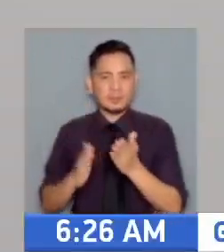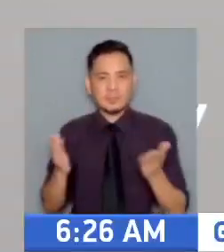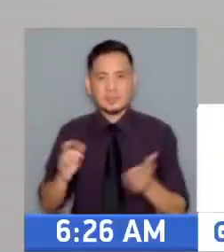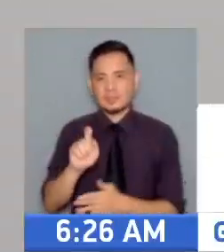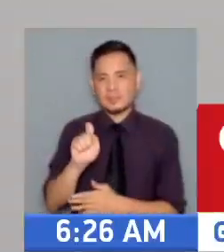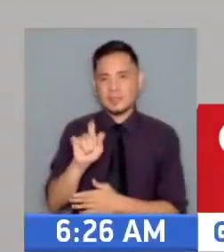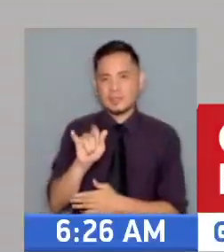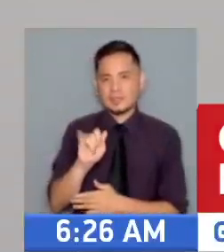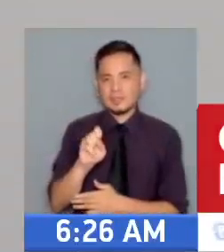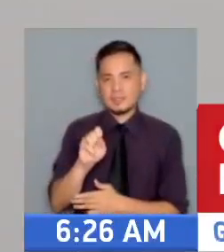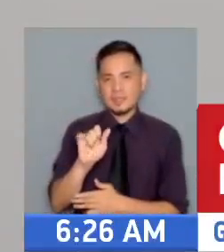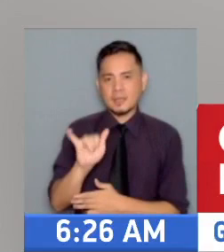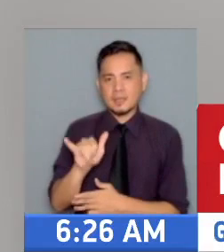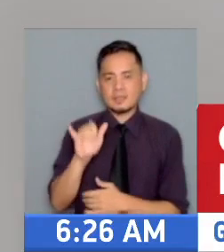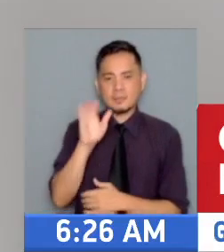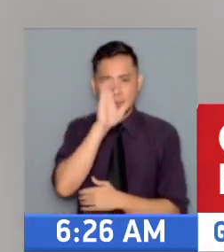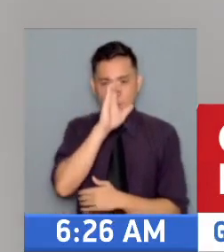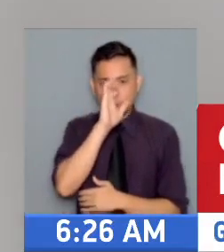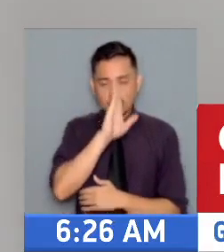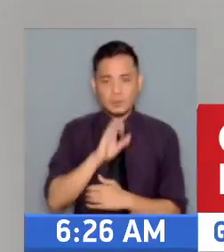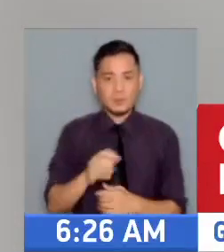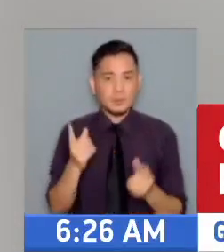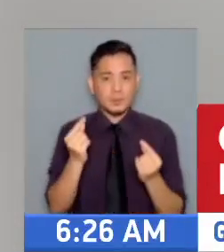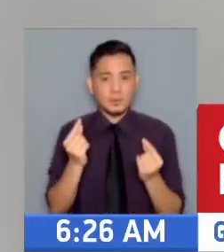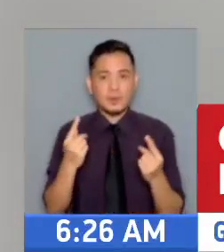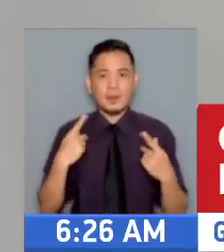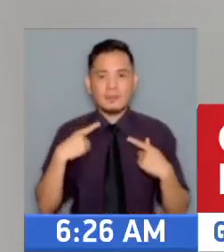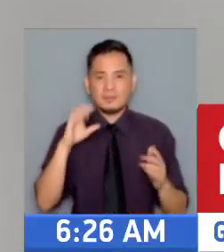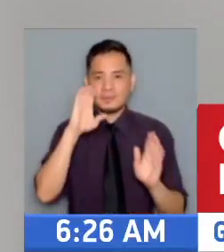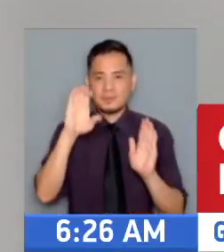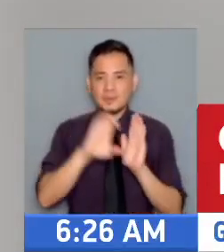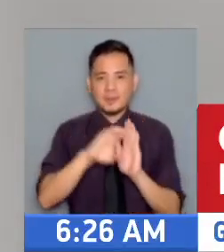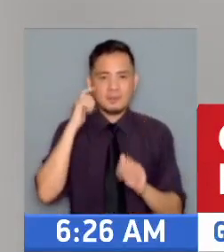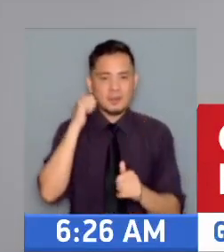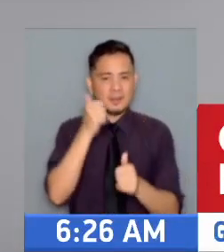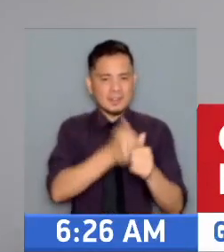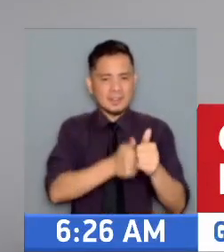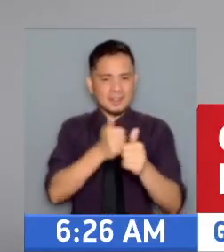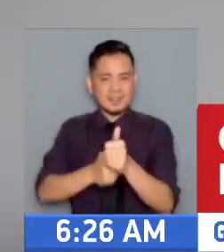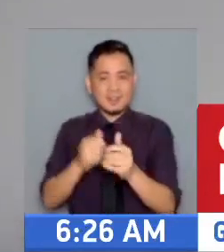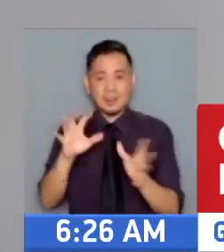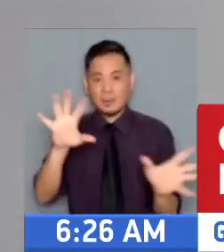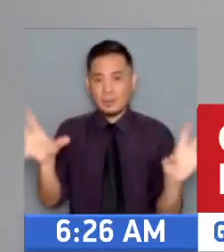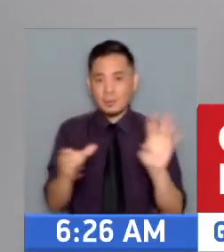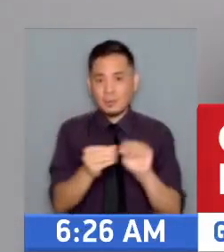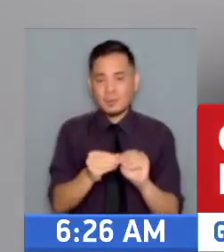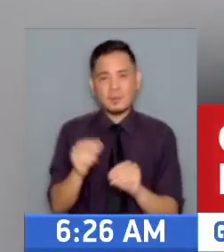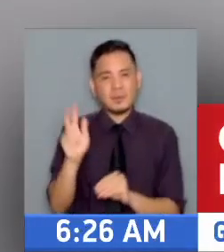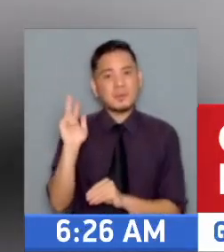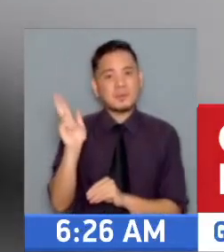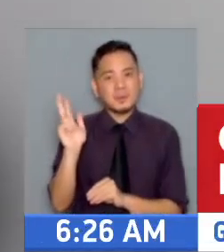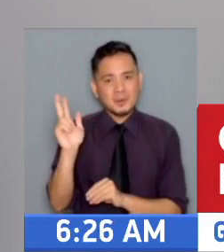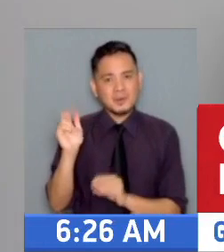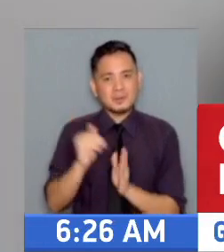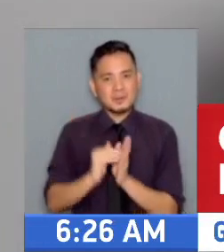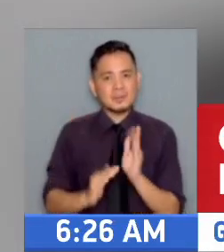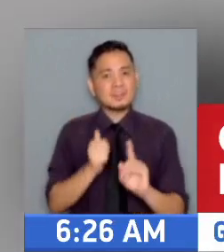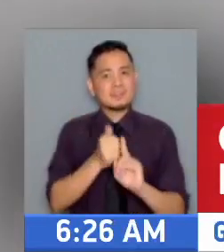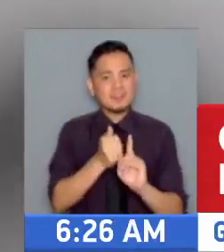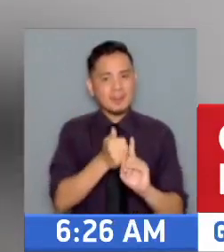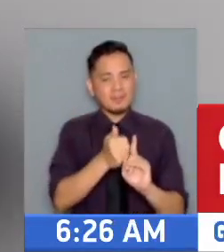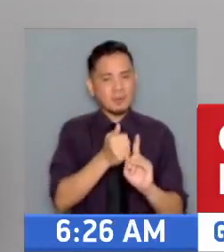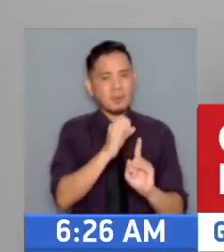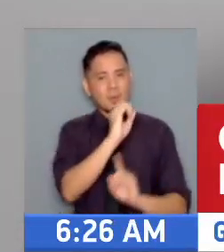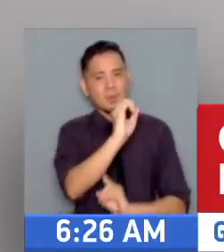portrait ng bawat isa sa kanyang 31 estudyante na siya mismo po ang gumuhit. Ayon kay Teacher Jason